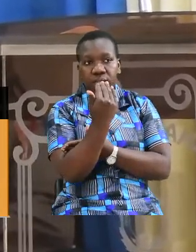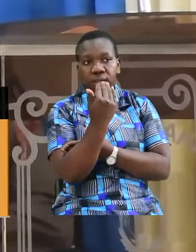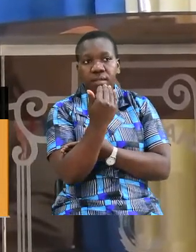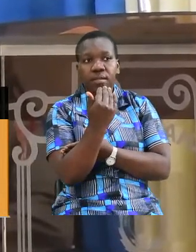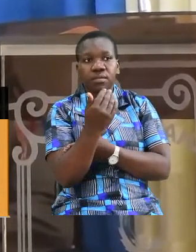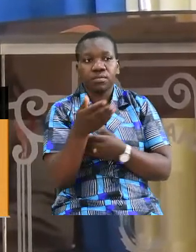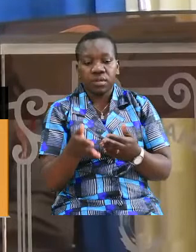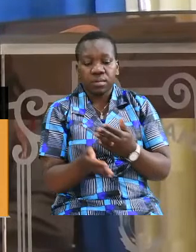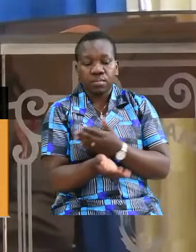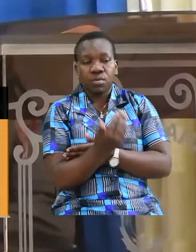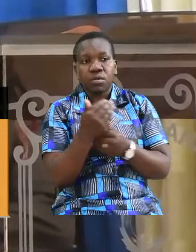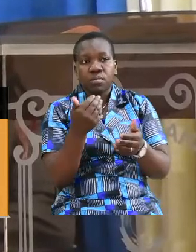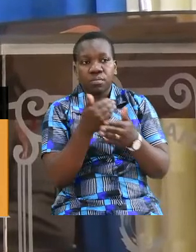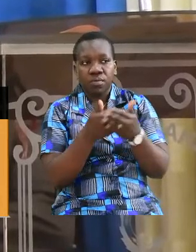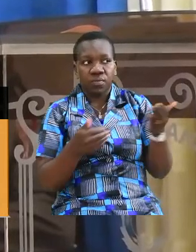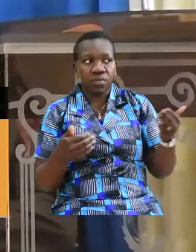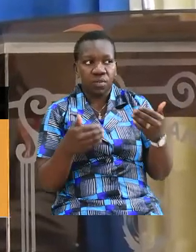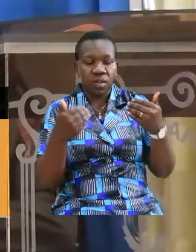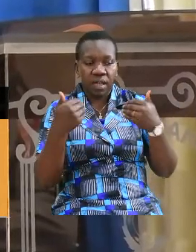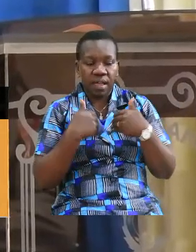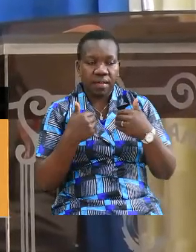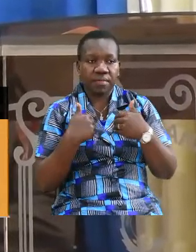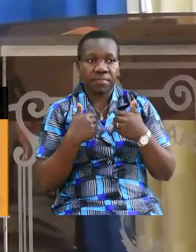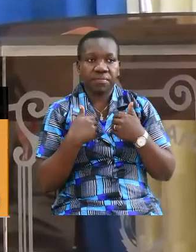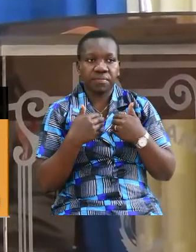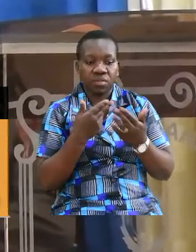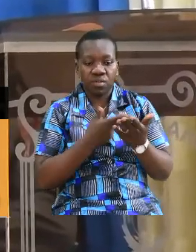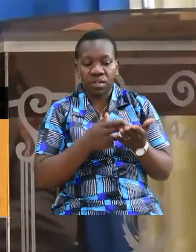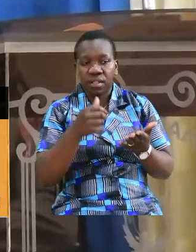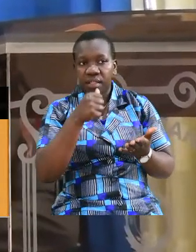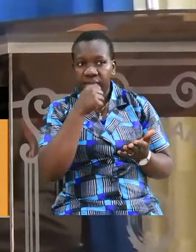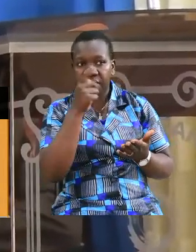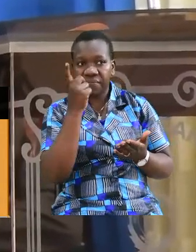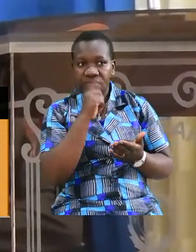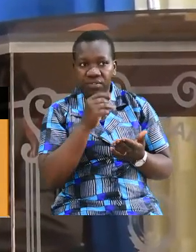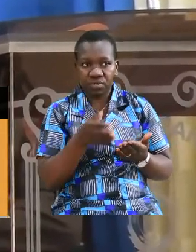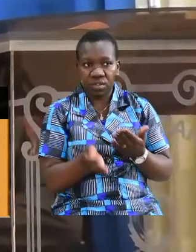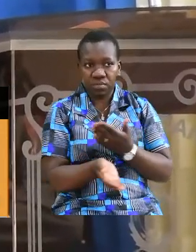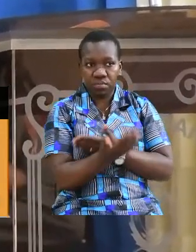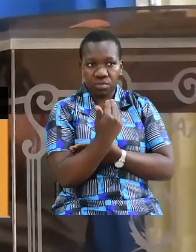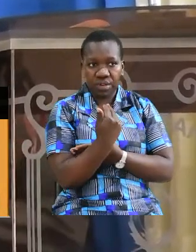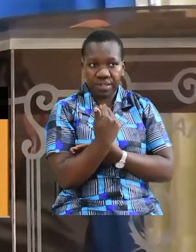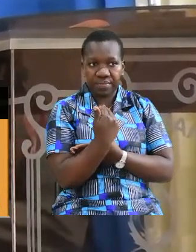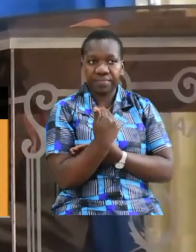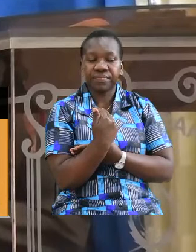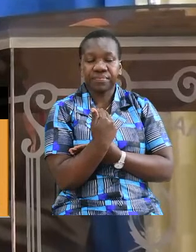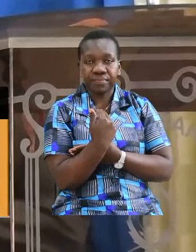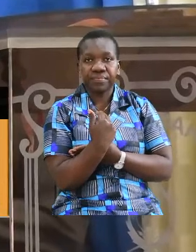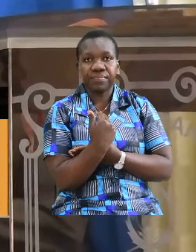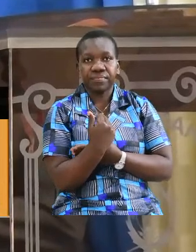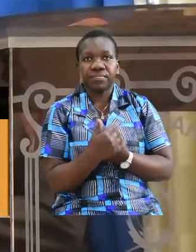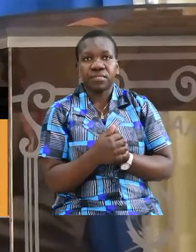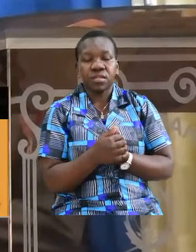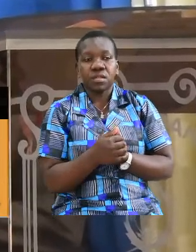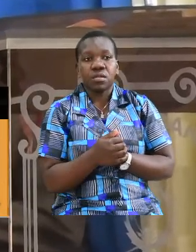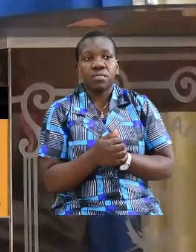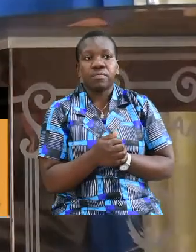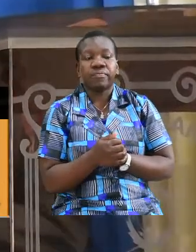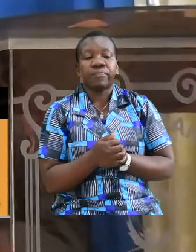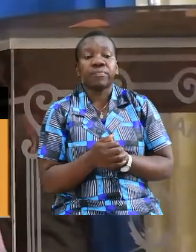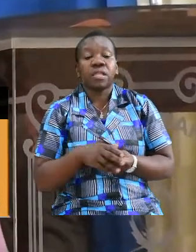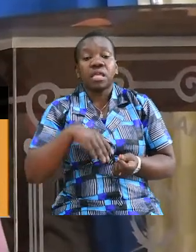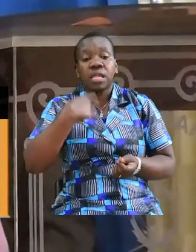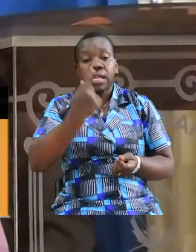wewe hujakuwa ukikuja, tafadhali ukuje tuendelee kuomba pamoja. Na Friday hiyo hii